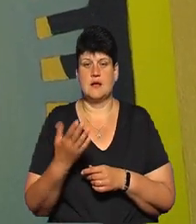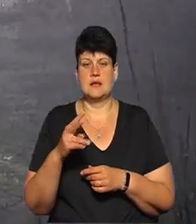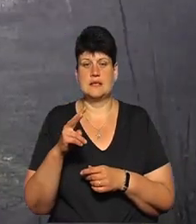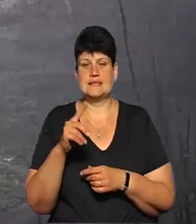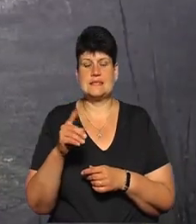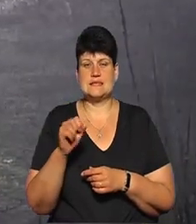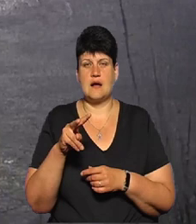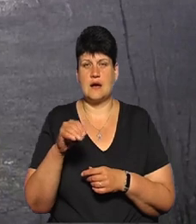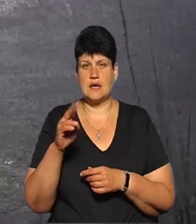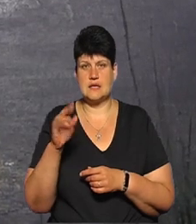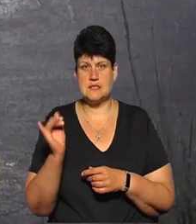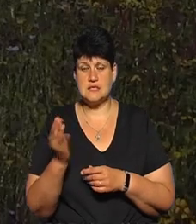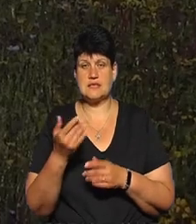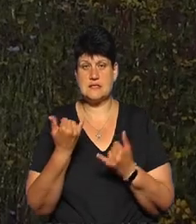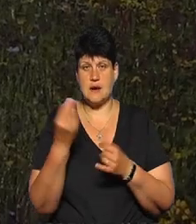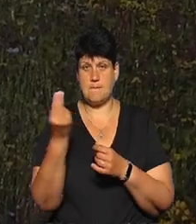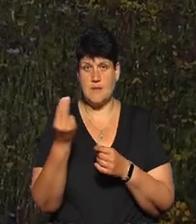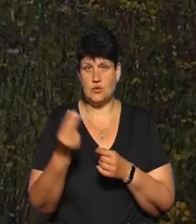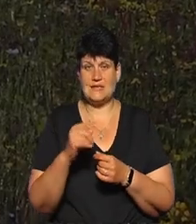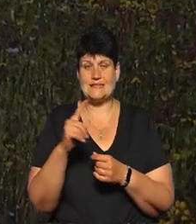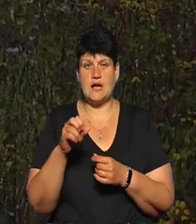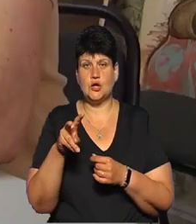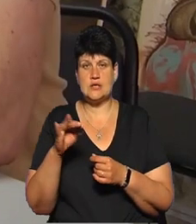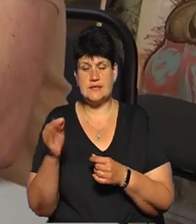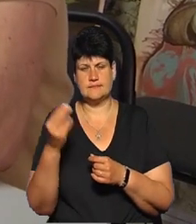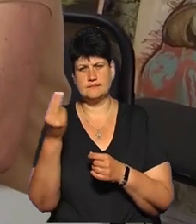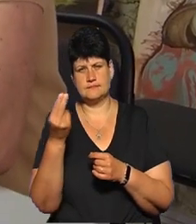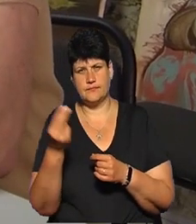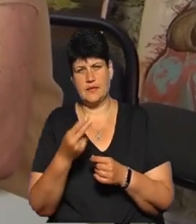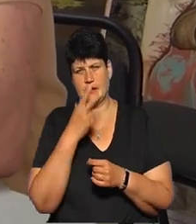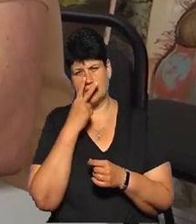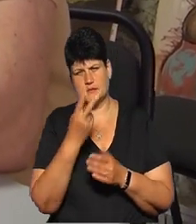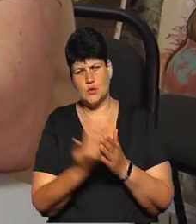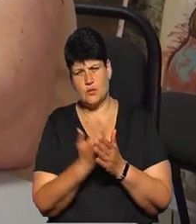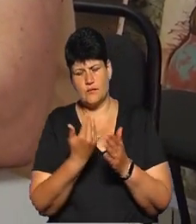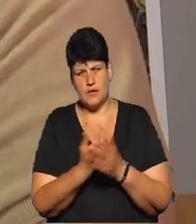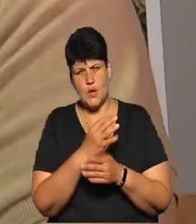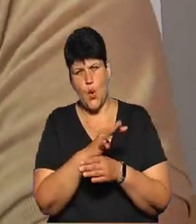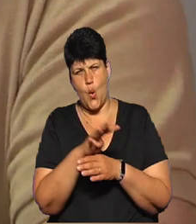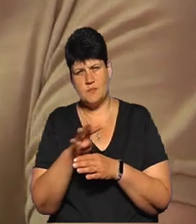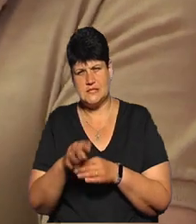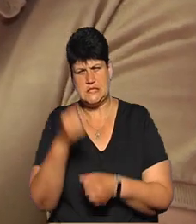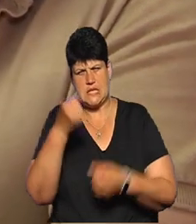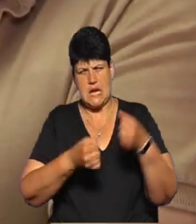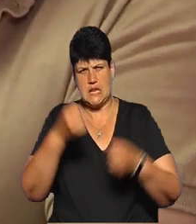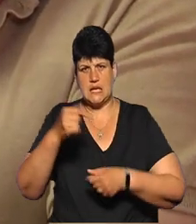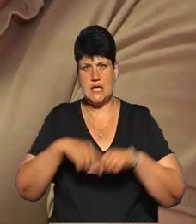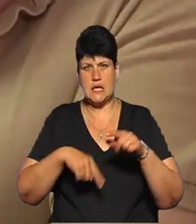Юрій. Зараз, розповідає, малює залозецькі пейзажі та постійно дивиться новини про обстріли в рідному місті. Ну ось